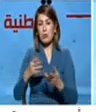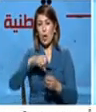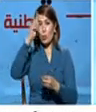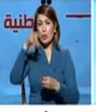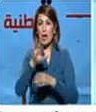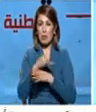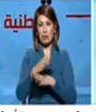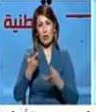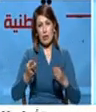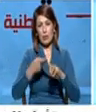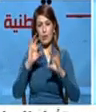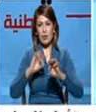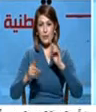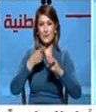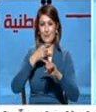اه اه